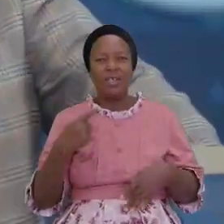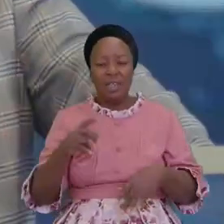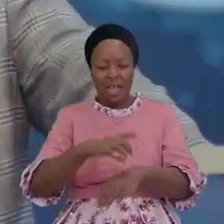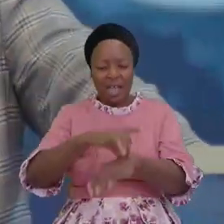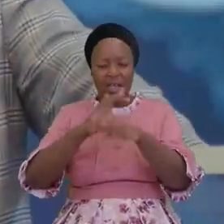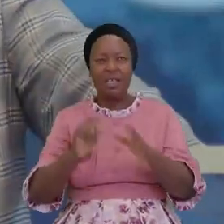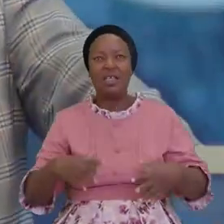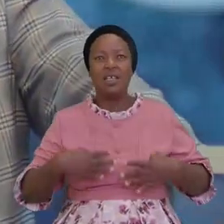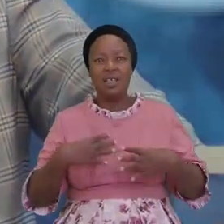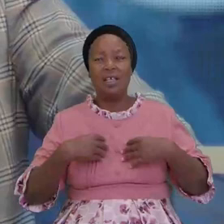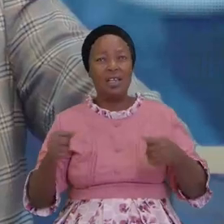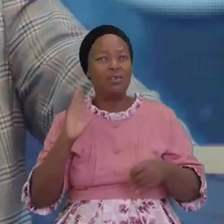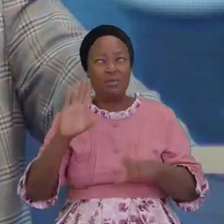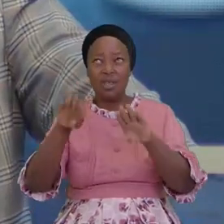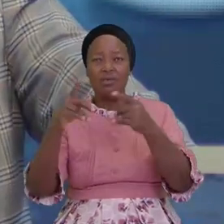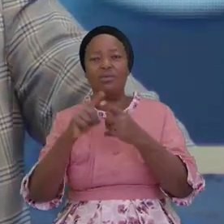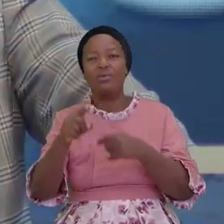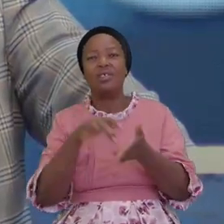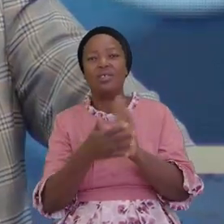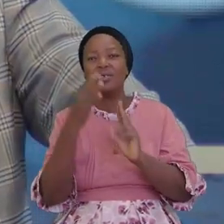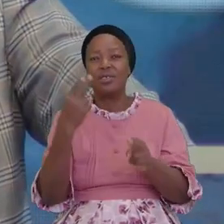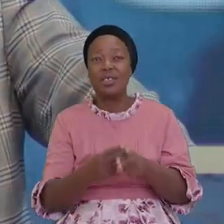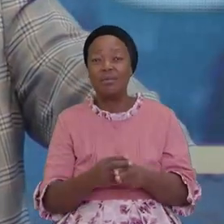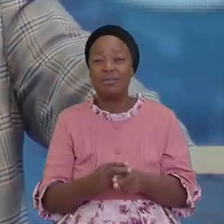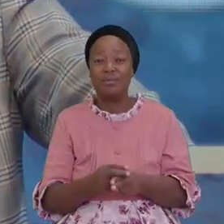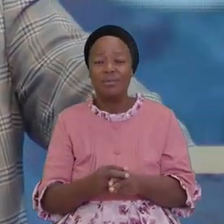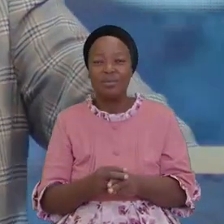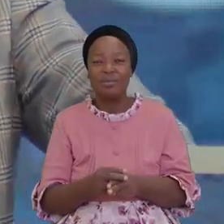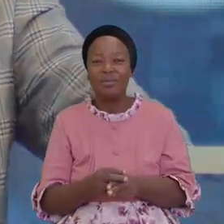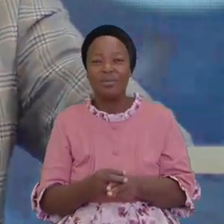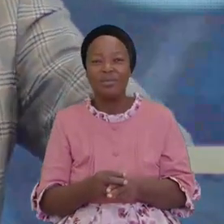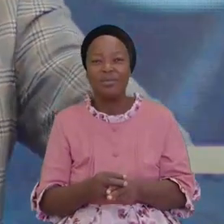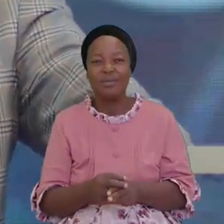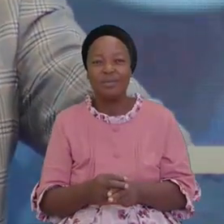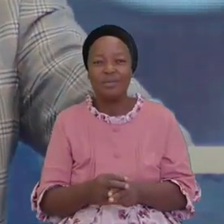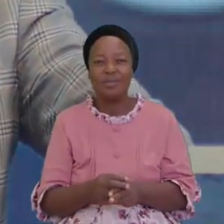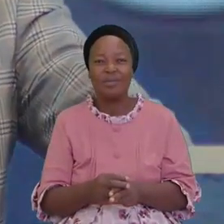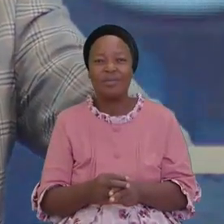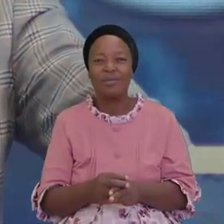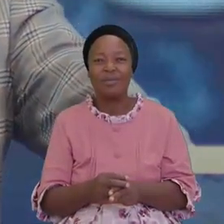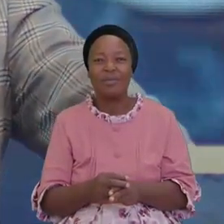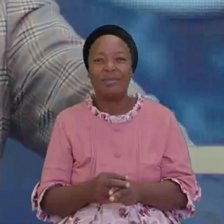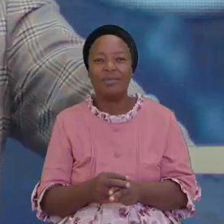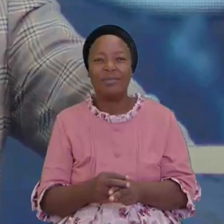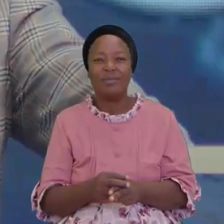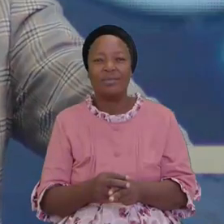Il t'a donné la vie éternelle et il te donnera la guérison terrestre.